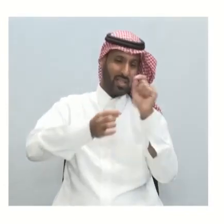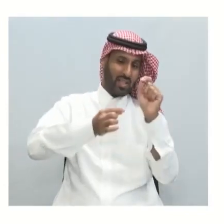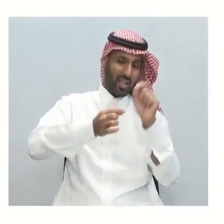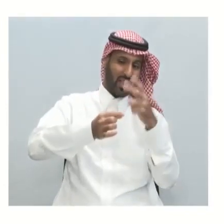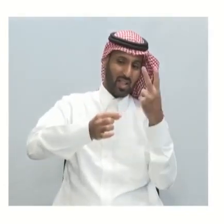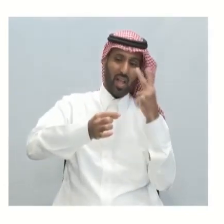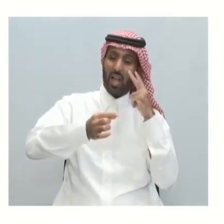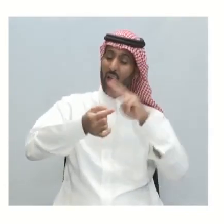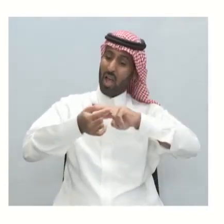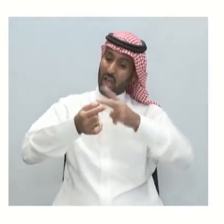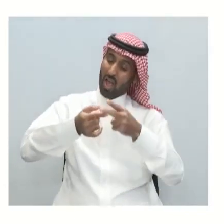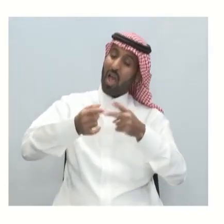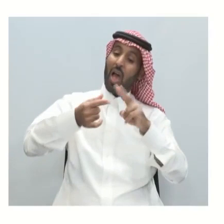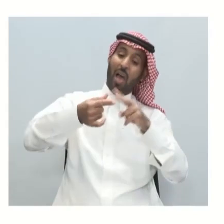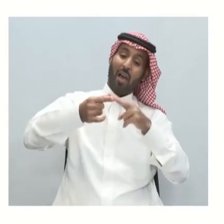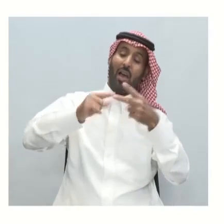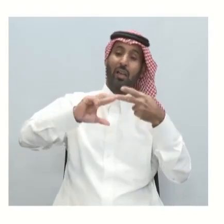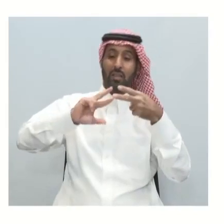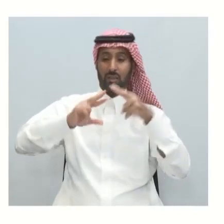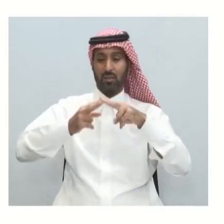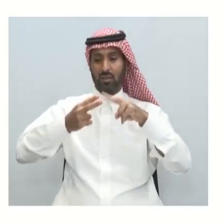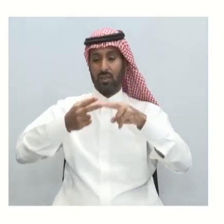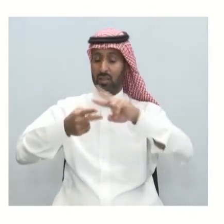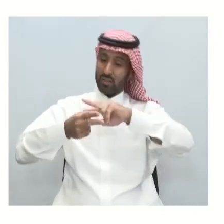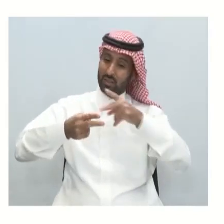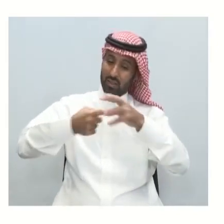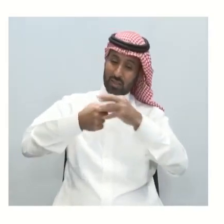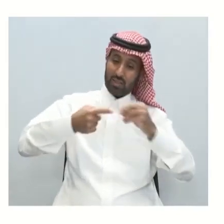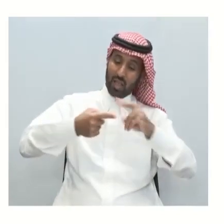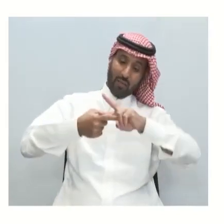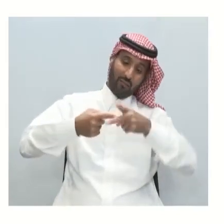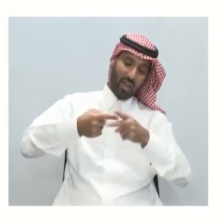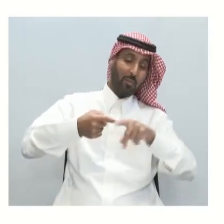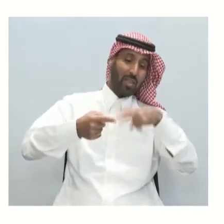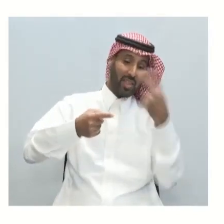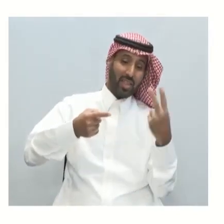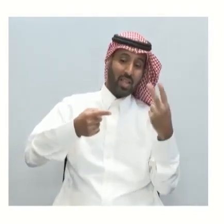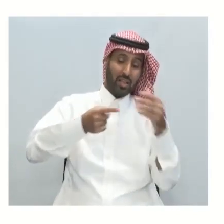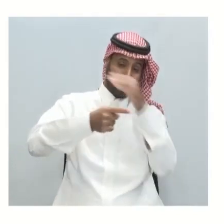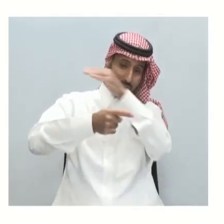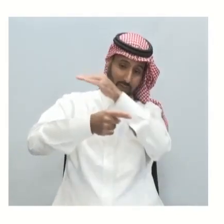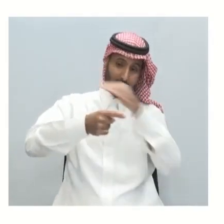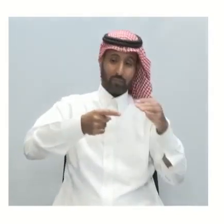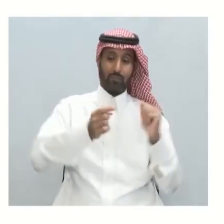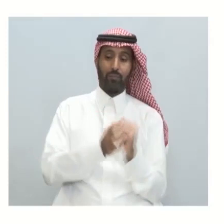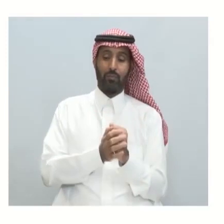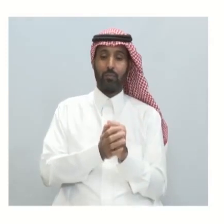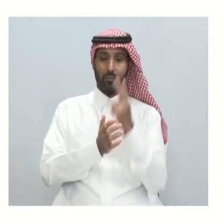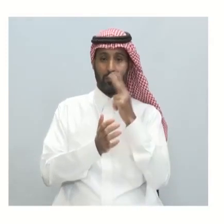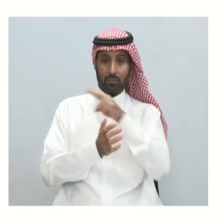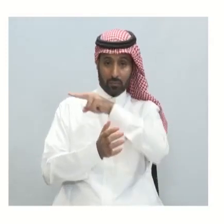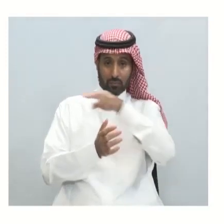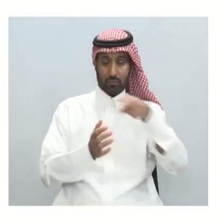الكهروسالبيه بينهما اثنان لاحظ معي اين موقع الاثنان في الفرق الكهروسالبيه لاحظ معي انتبه